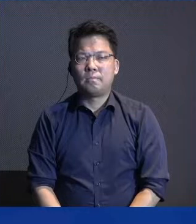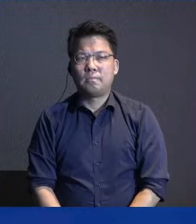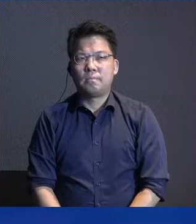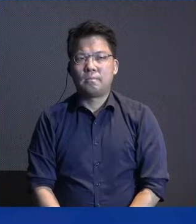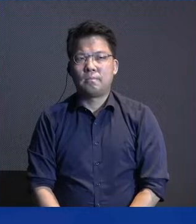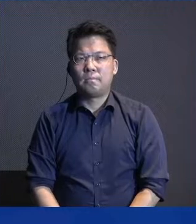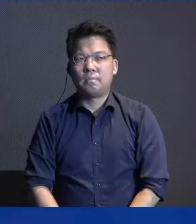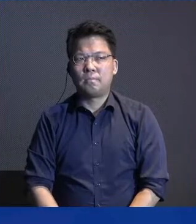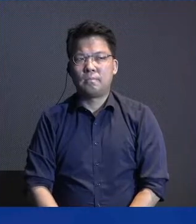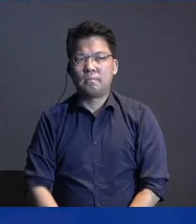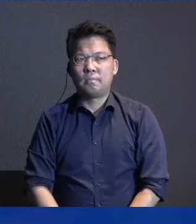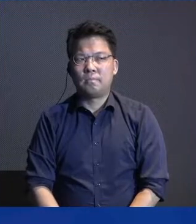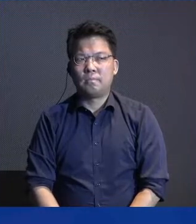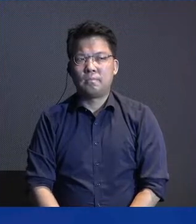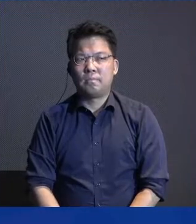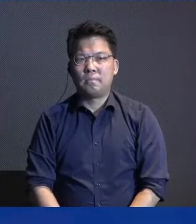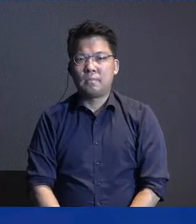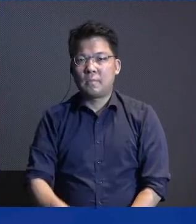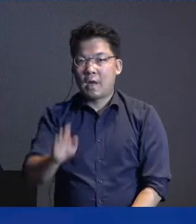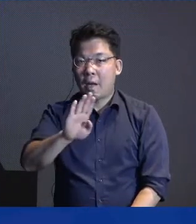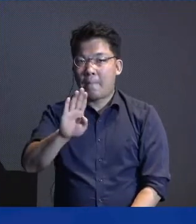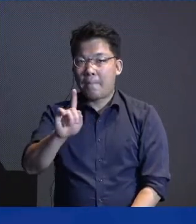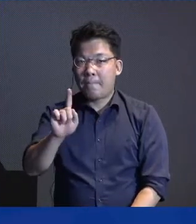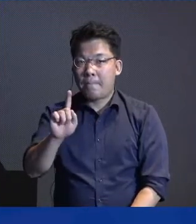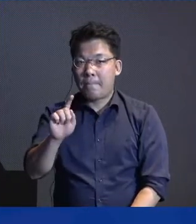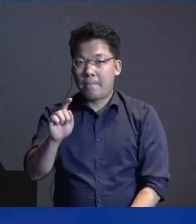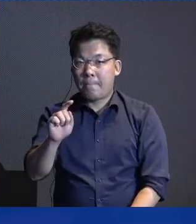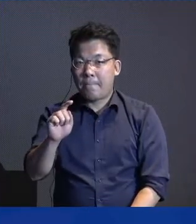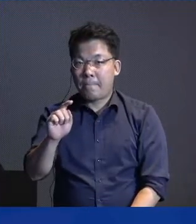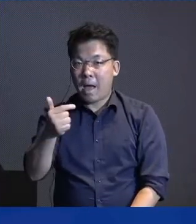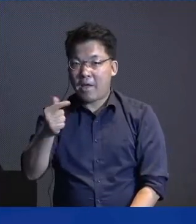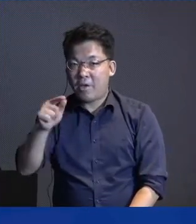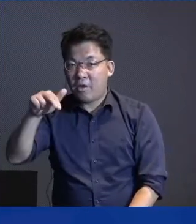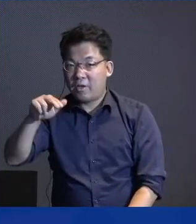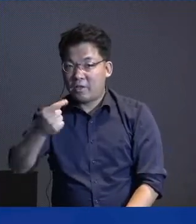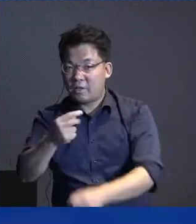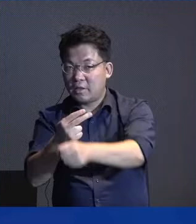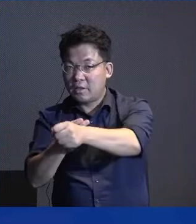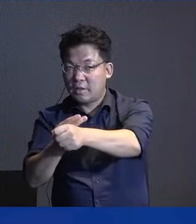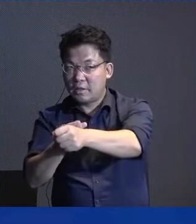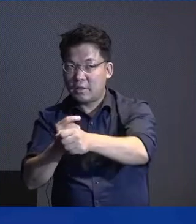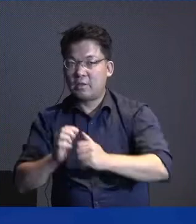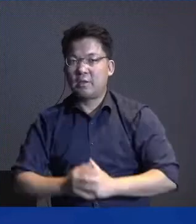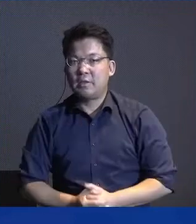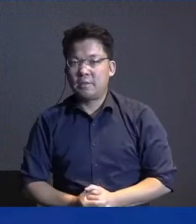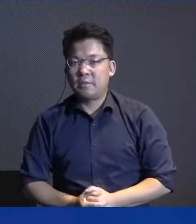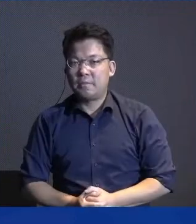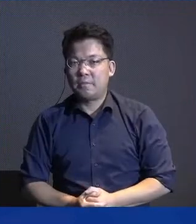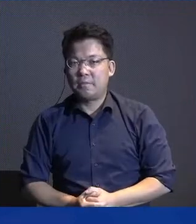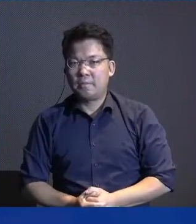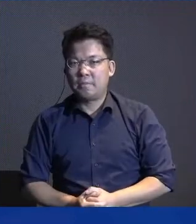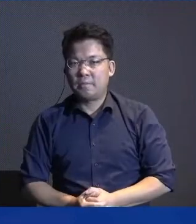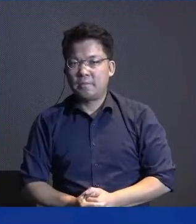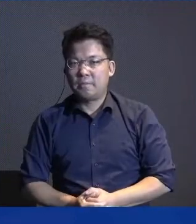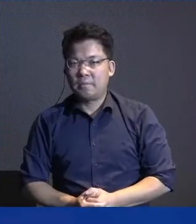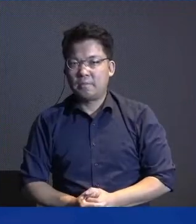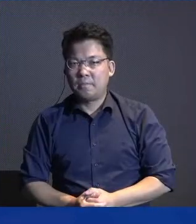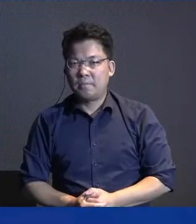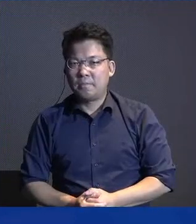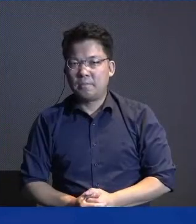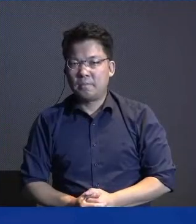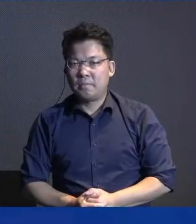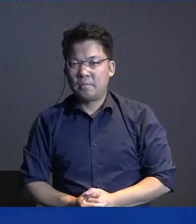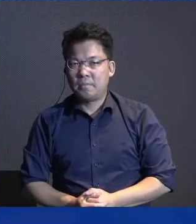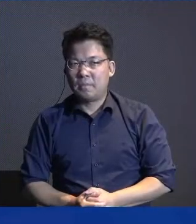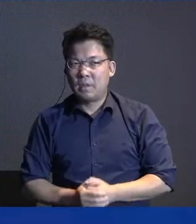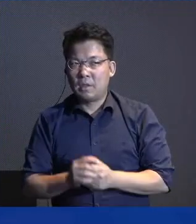Dr. Banerjee. 네, 바너지 박사님. Could you please share your PowerPoint slides?